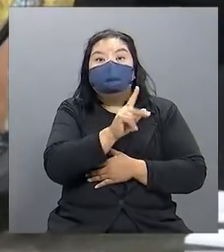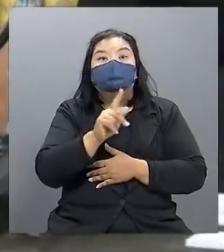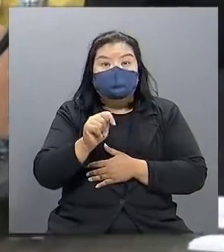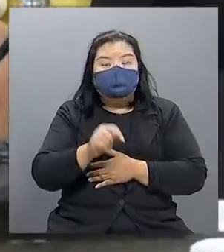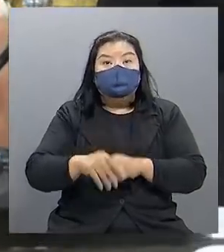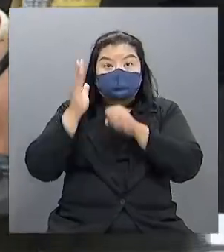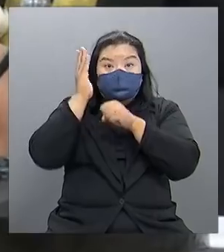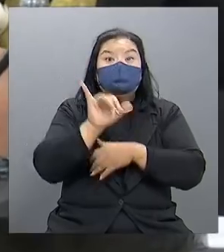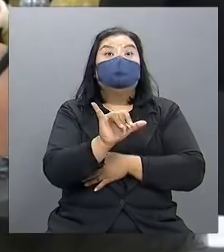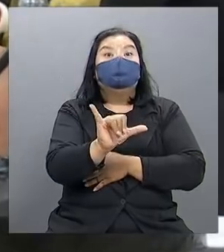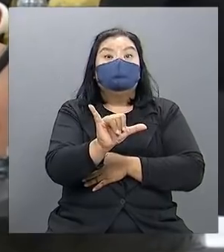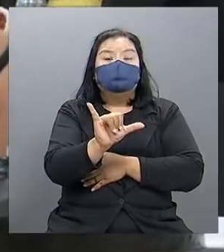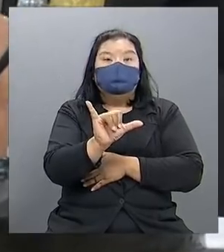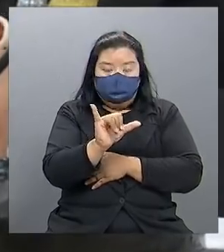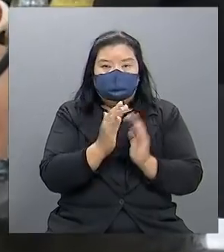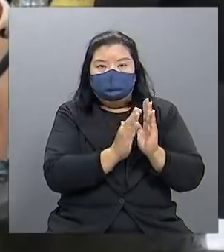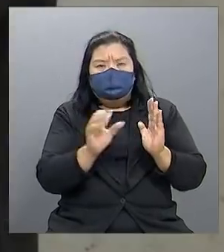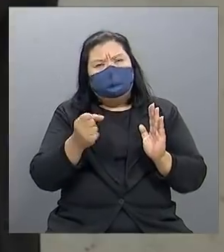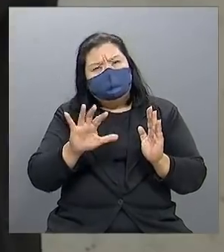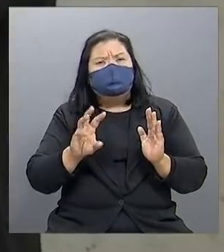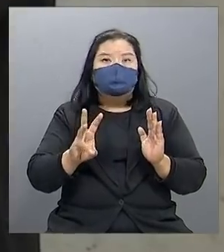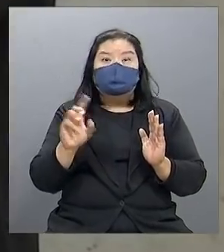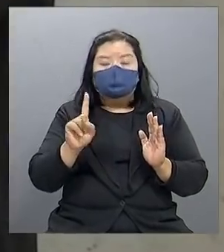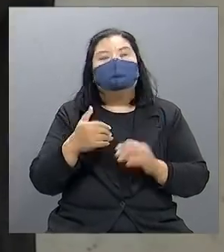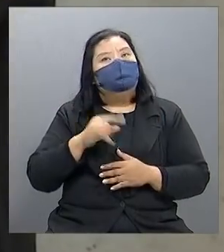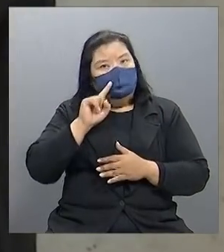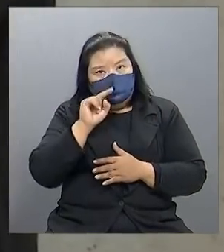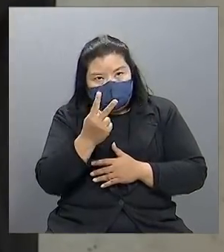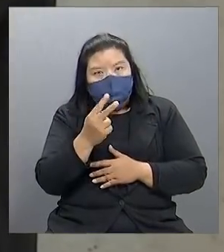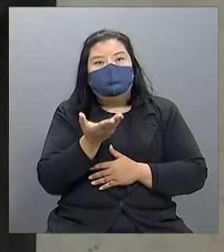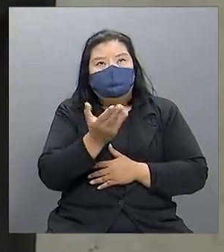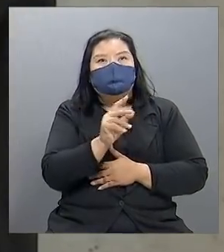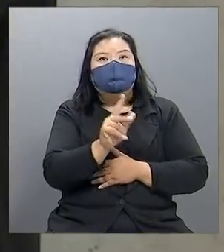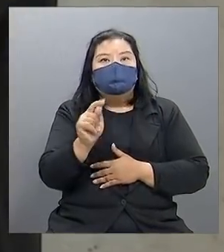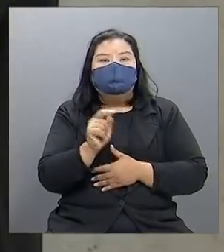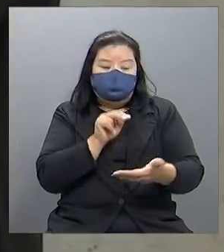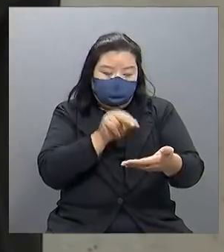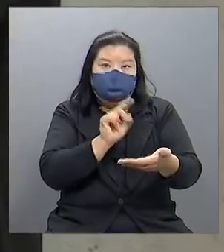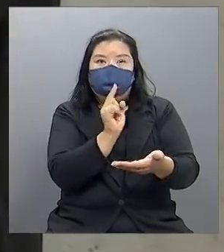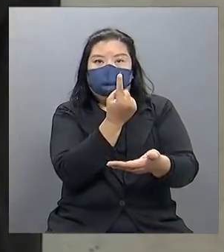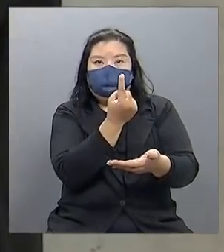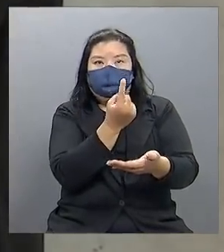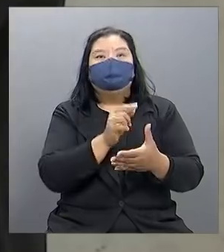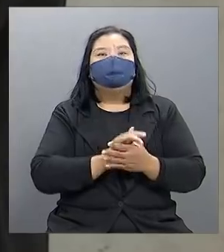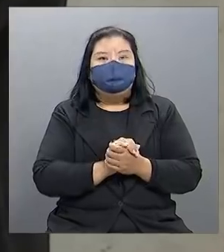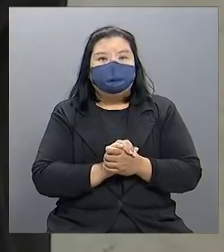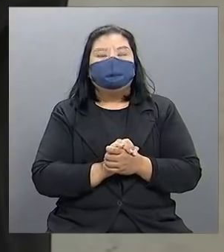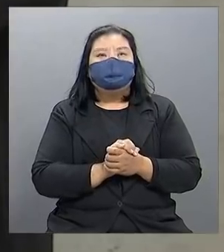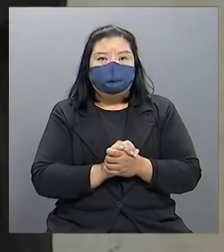ช่วงหลังสงกรานต์ก็จะไปยื่นเรื่องที่กกต.ให้ตรวจสอบอีกครั้งหนึ่งค่ะและแรงกดดัน